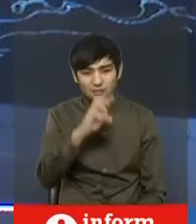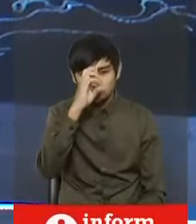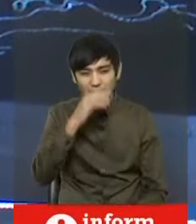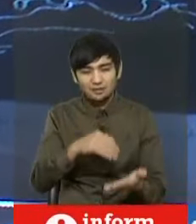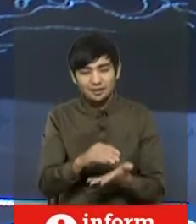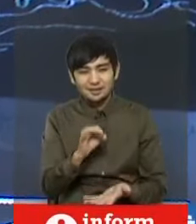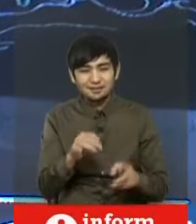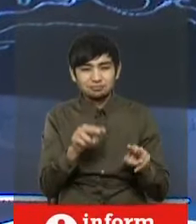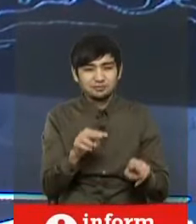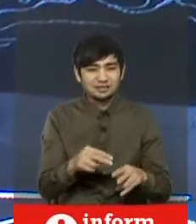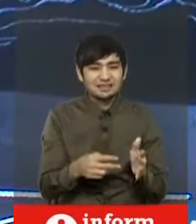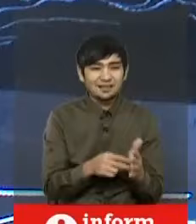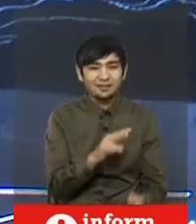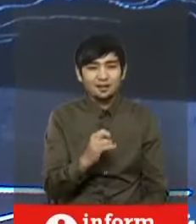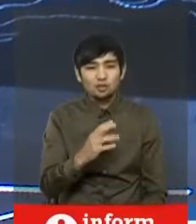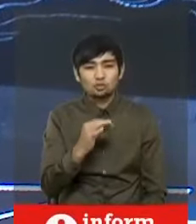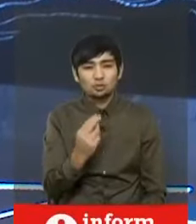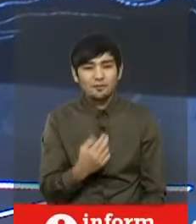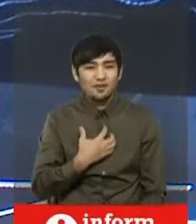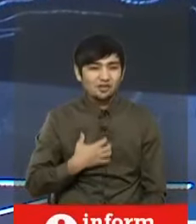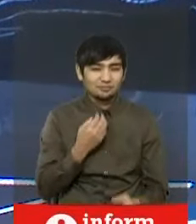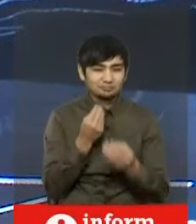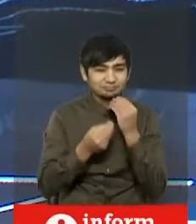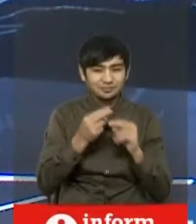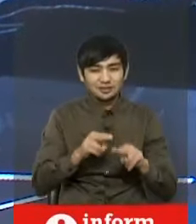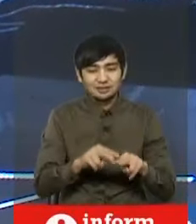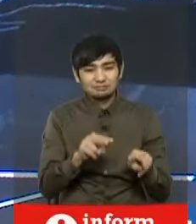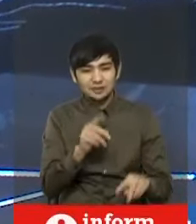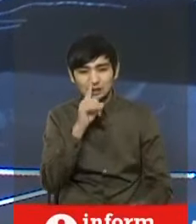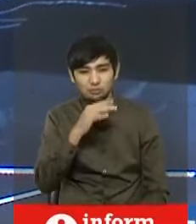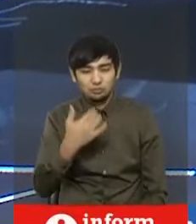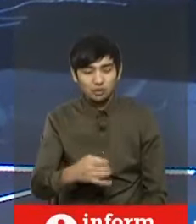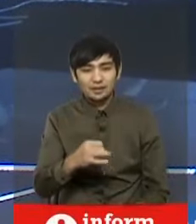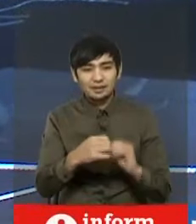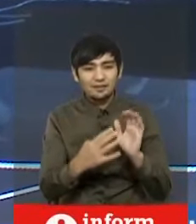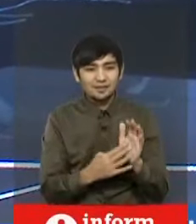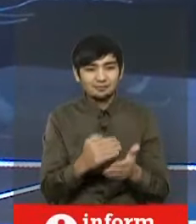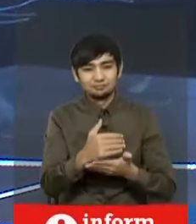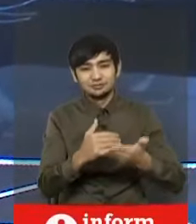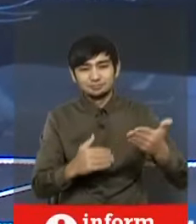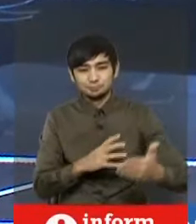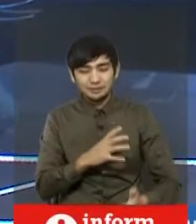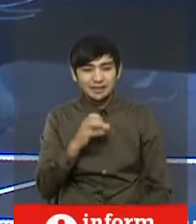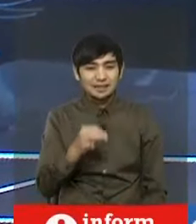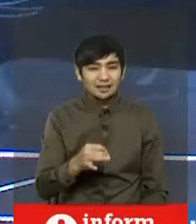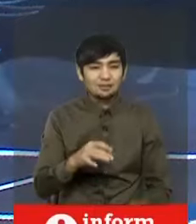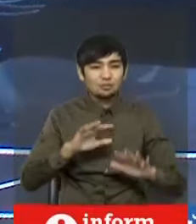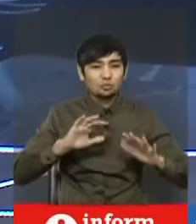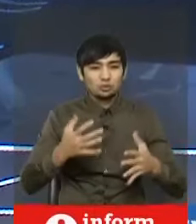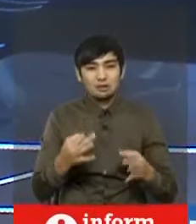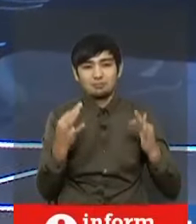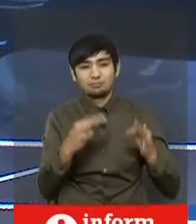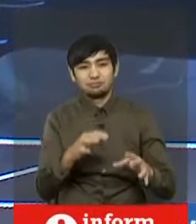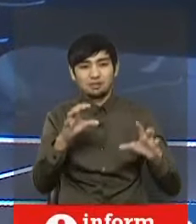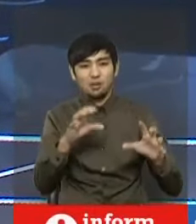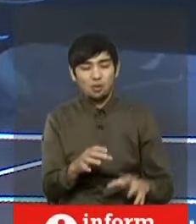регулирования цен на социально значимые продукты а таковых сегодня в стране 19 наименований напомню в случае одобрения этого